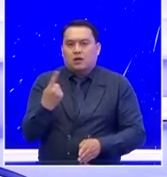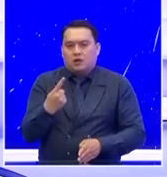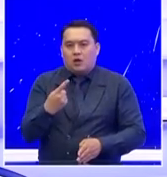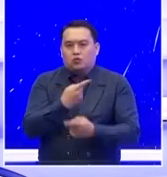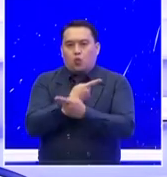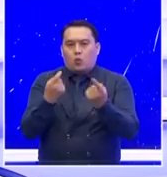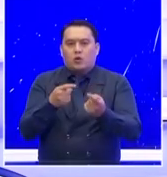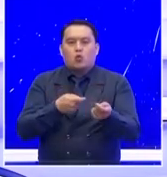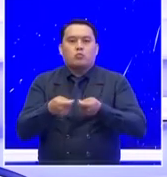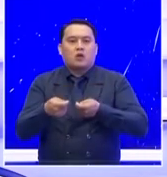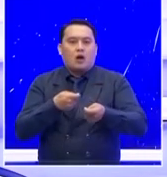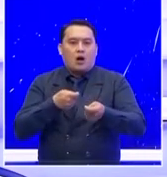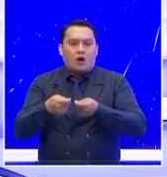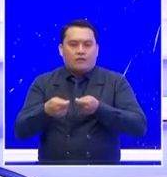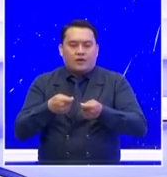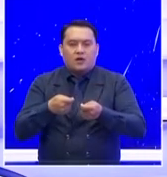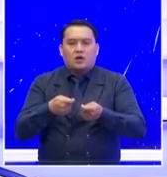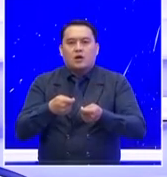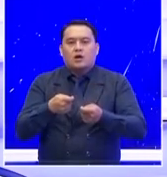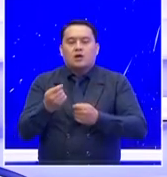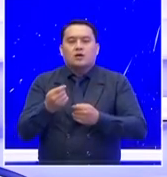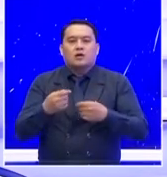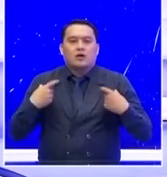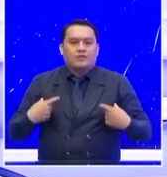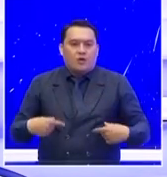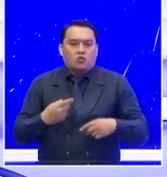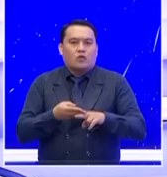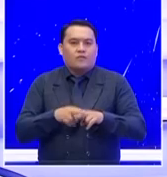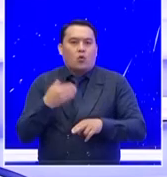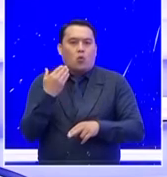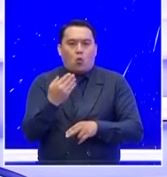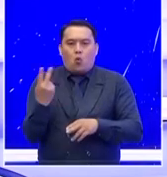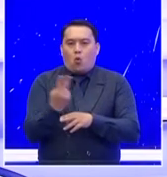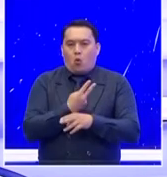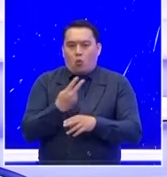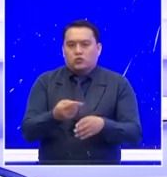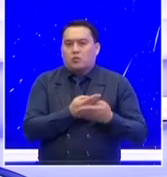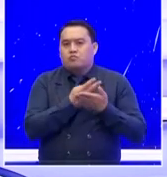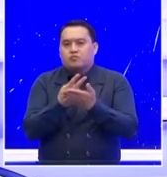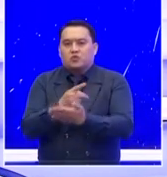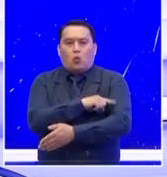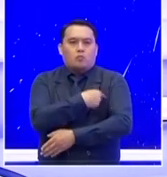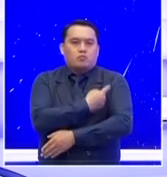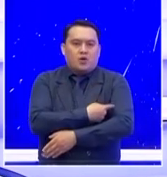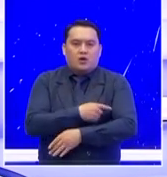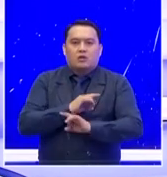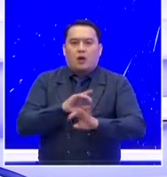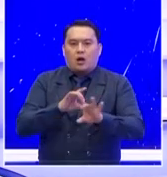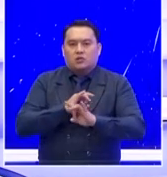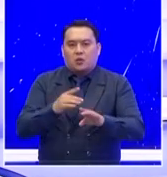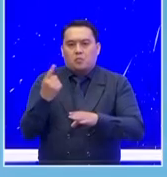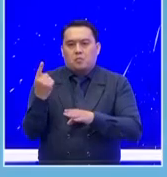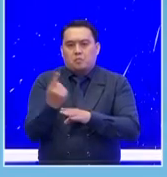им управляли подполковник Курмангалиев и подполковник Гавриловка. Оба доставлены в больницу, передает Закон